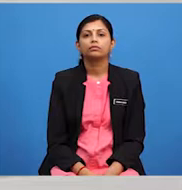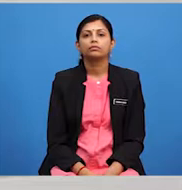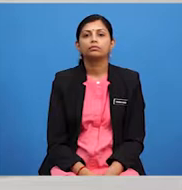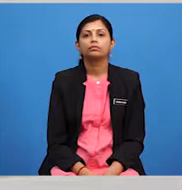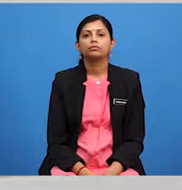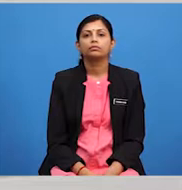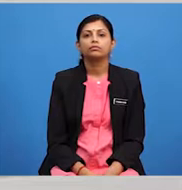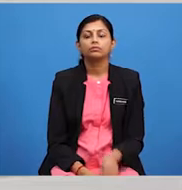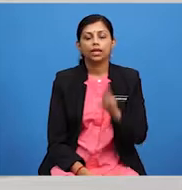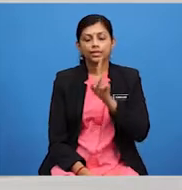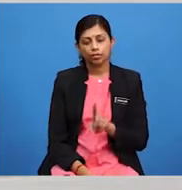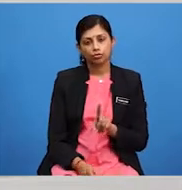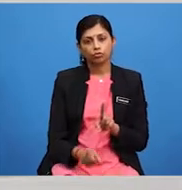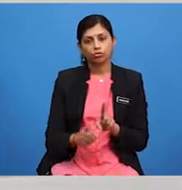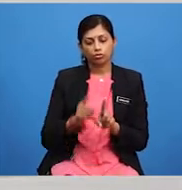titik lenyap 1